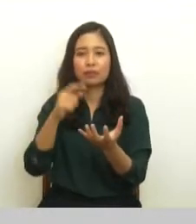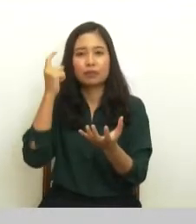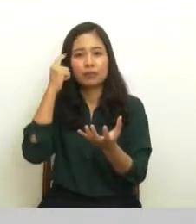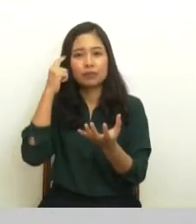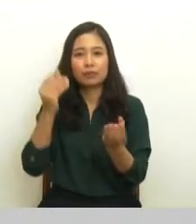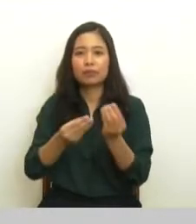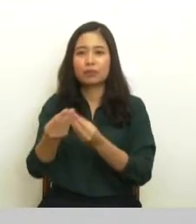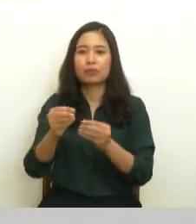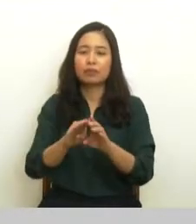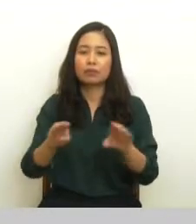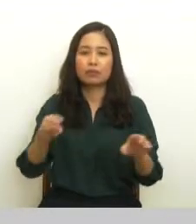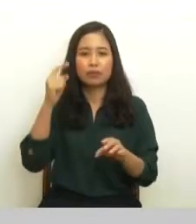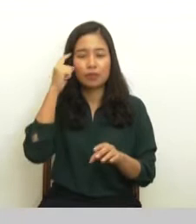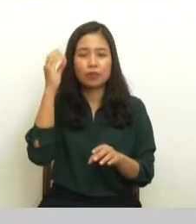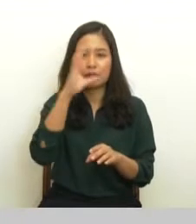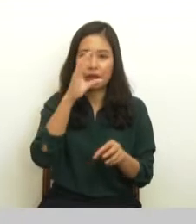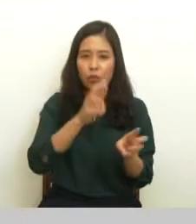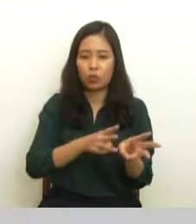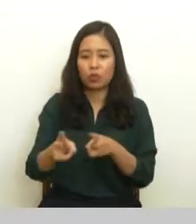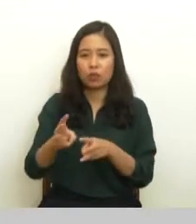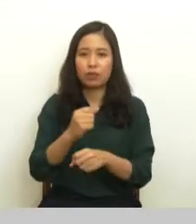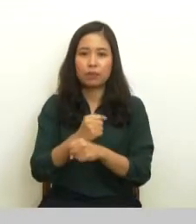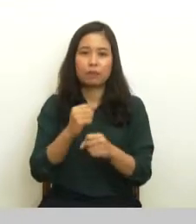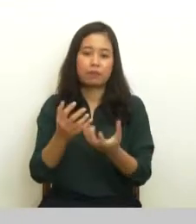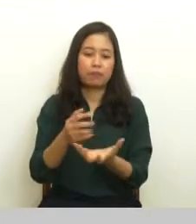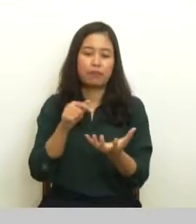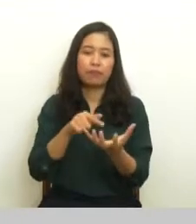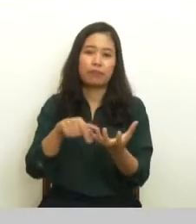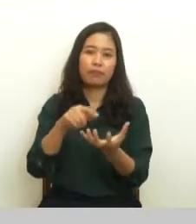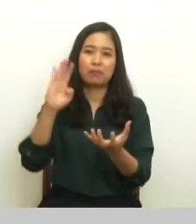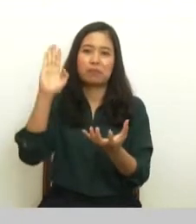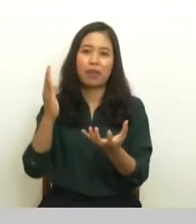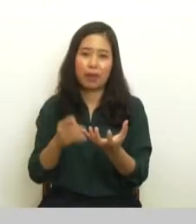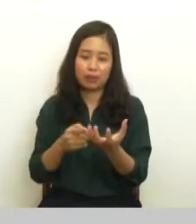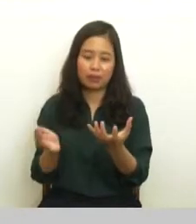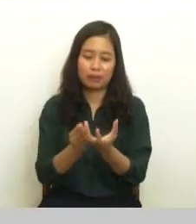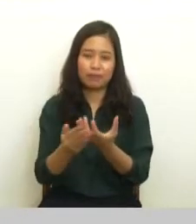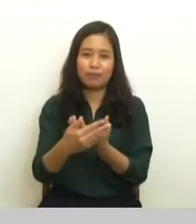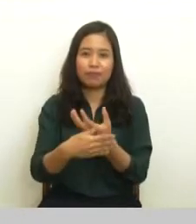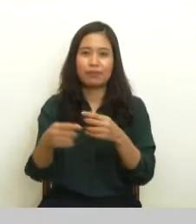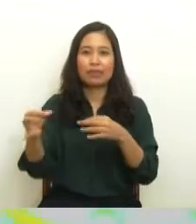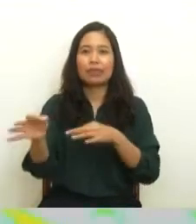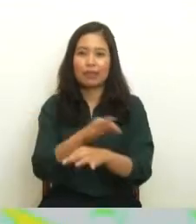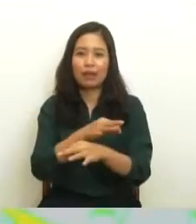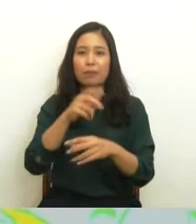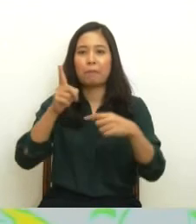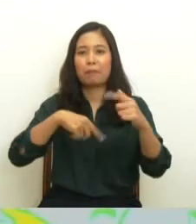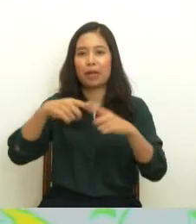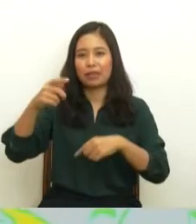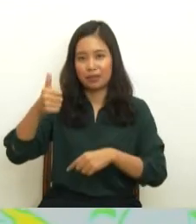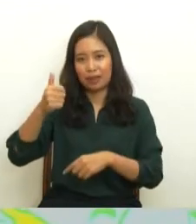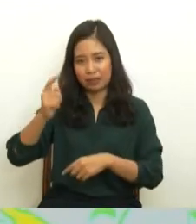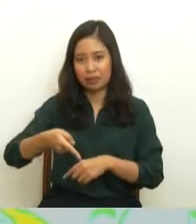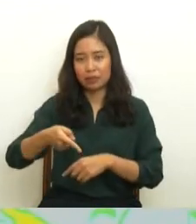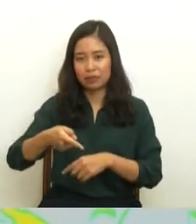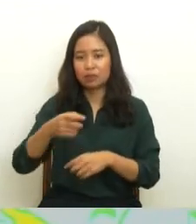เด็กๆ ได้คิดหาวิธี ทำภาชนะจากใบไม้ทดแทนภาชนะพระสติกได้จริงช่วยรสปริมา